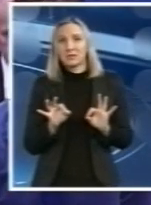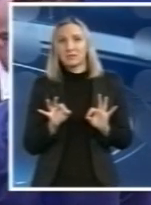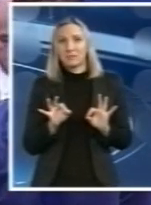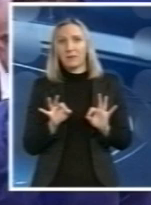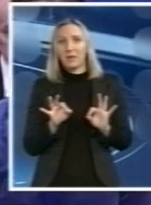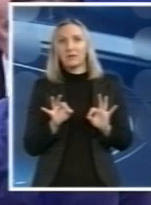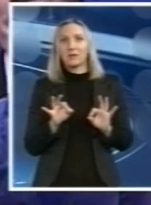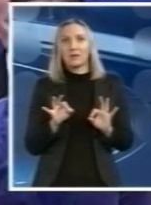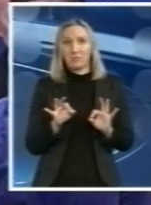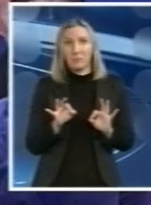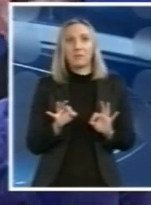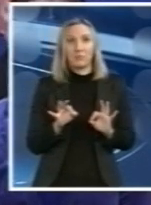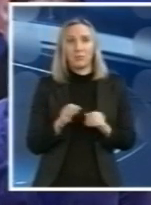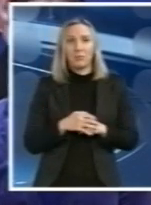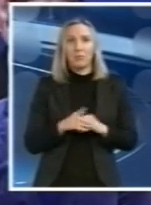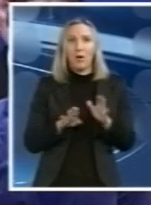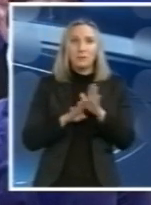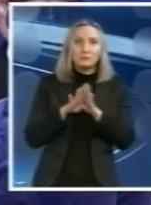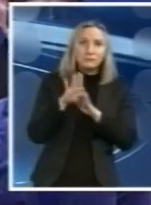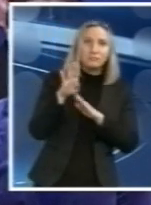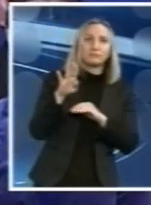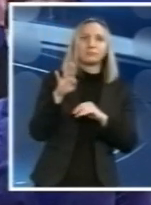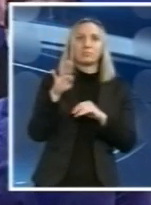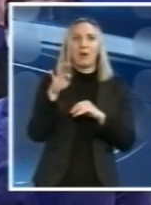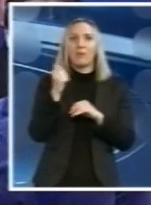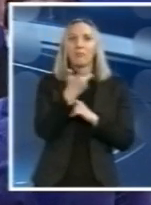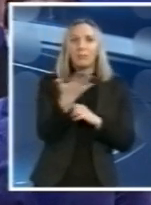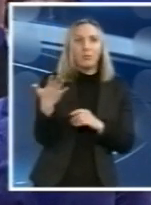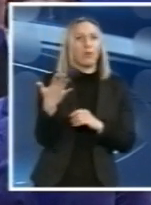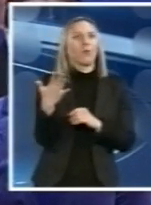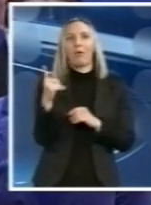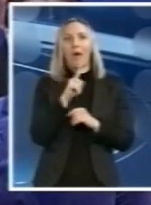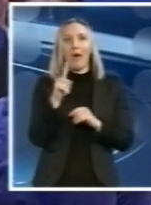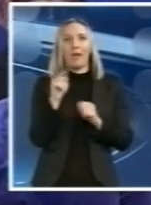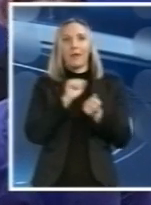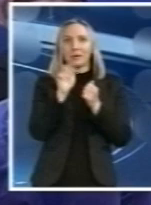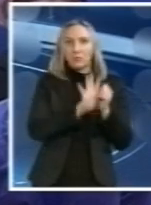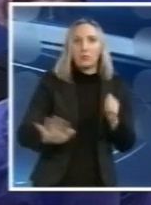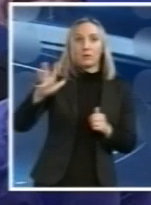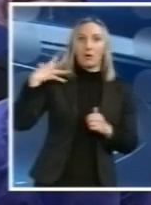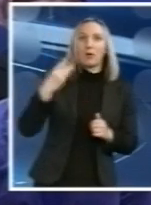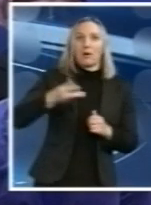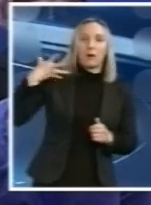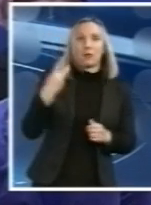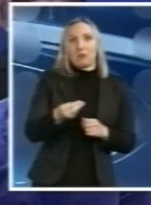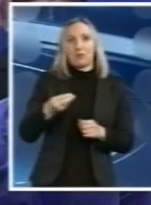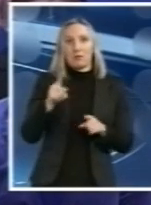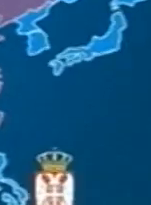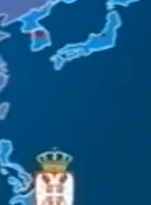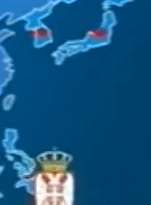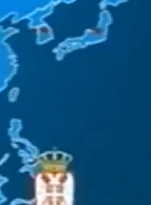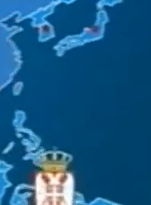rast takvih slučajeva aritmetičkom, a ne geometrijskom progresijom, kao što se zbiva u Italiji, Španiji i nekim drugim